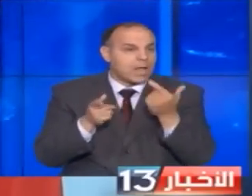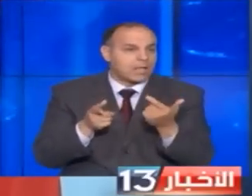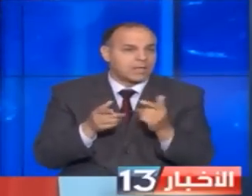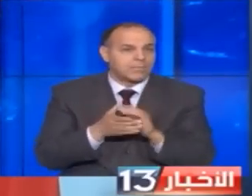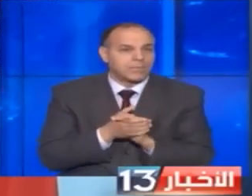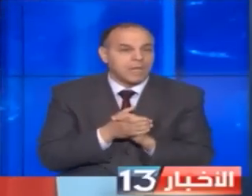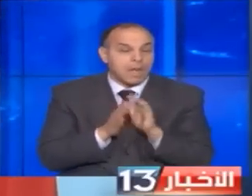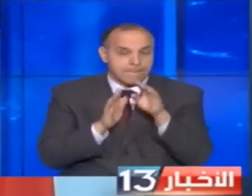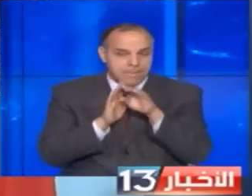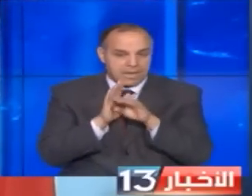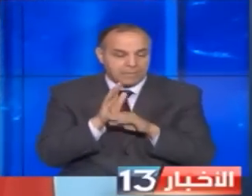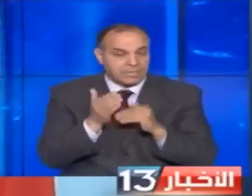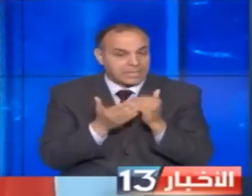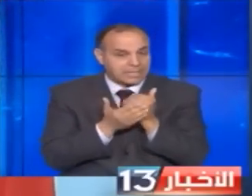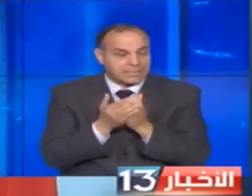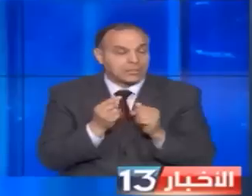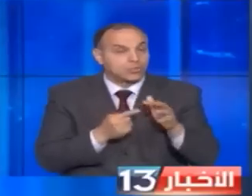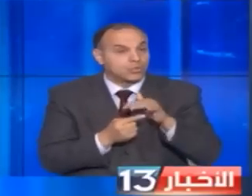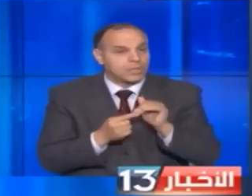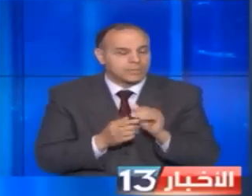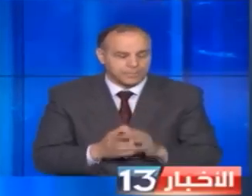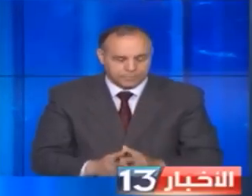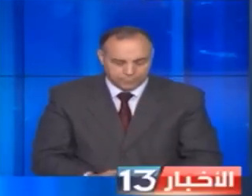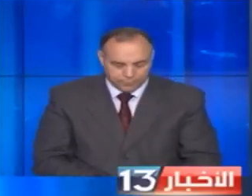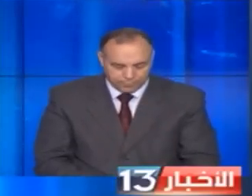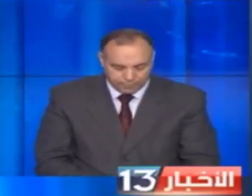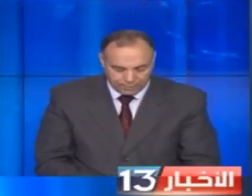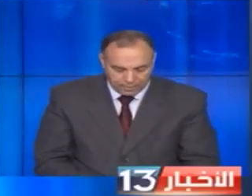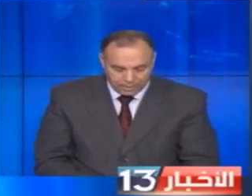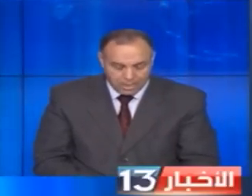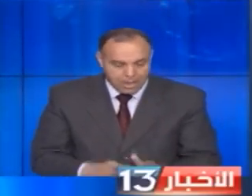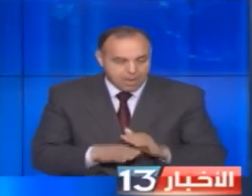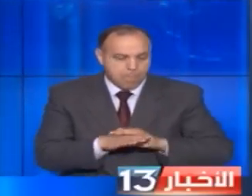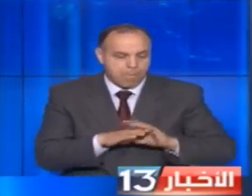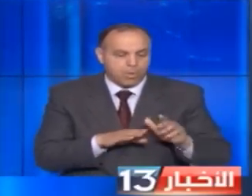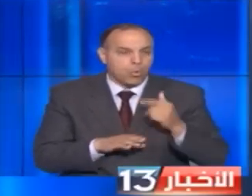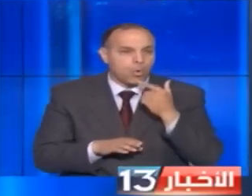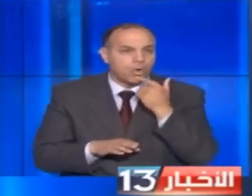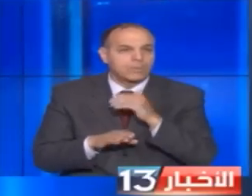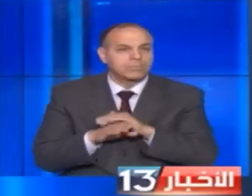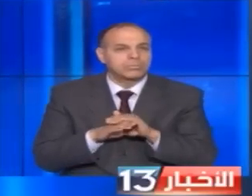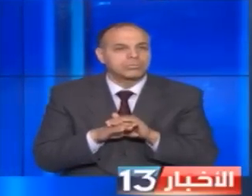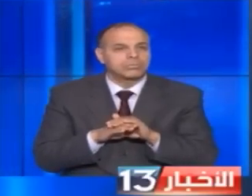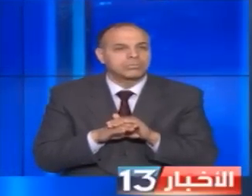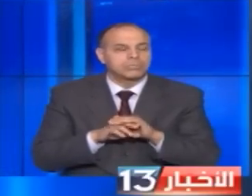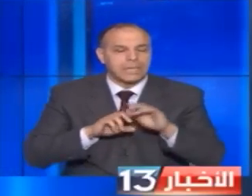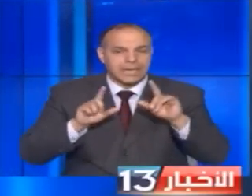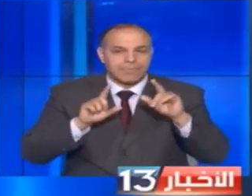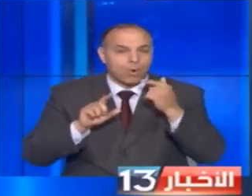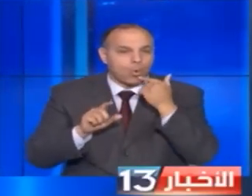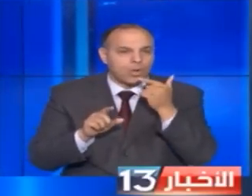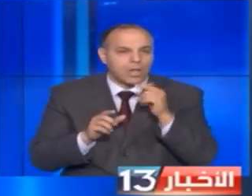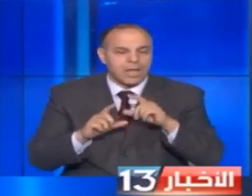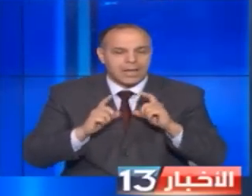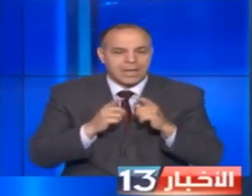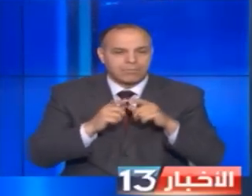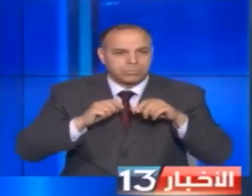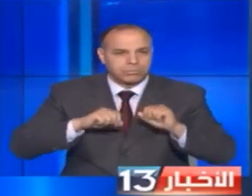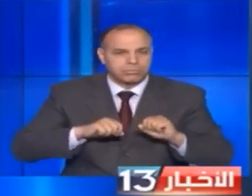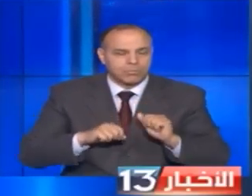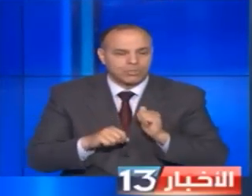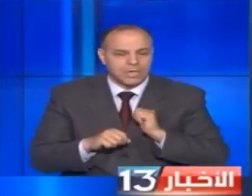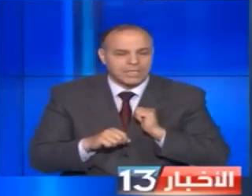من خلال البرنامج الاقتصادي والاجتماعي في موضوع المطاف متعلق بالشان الاعلامي نظمت الهيئه العليا المستقله